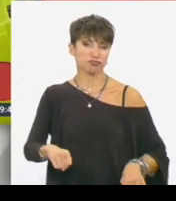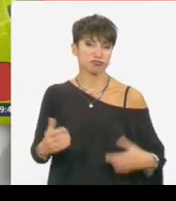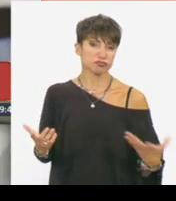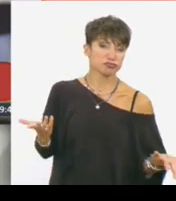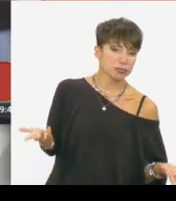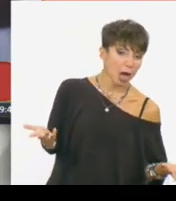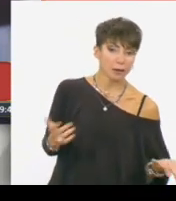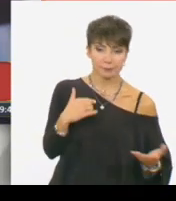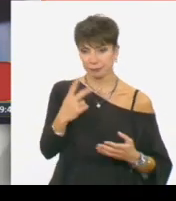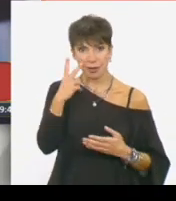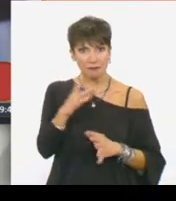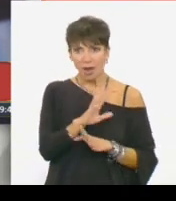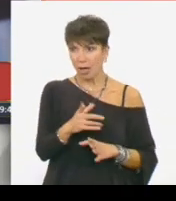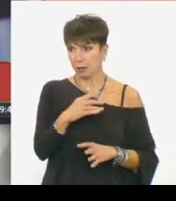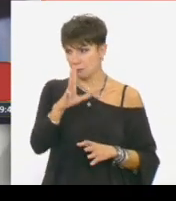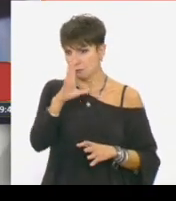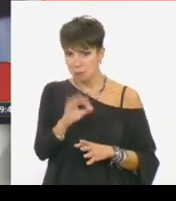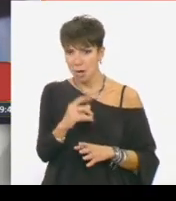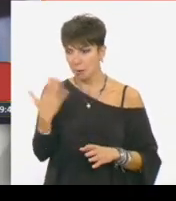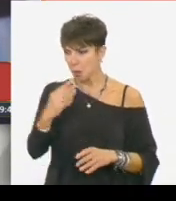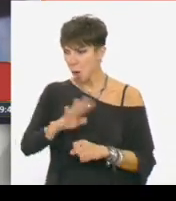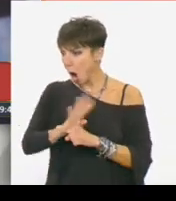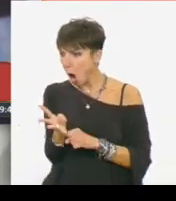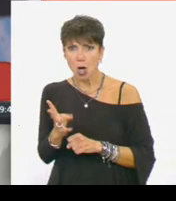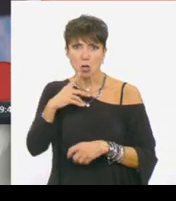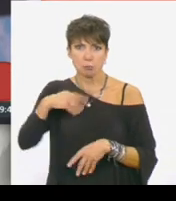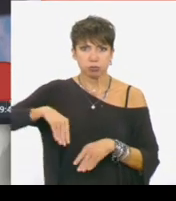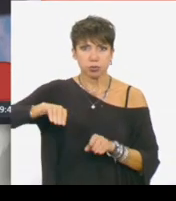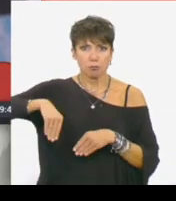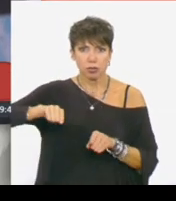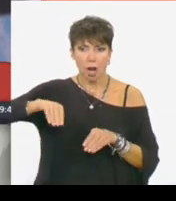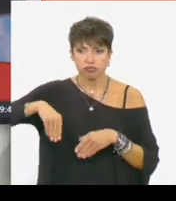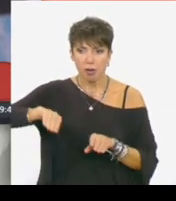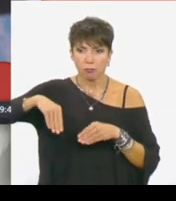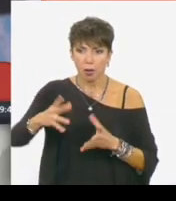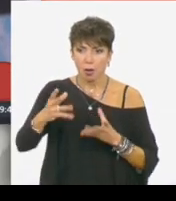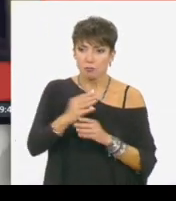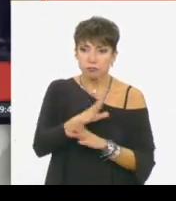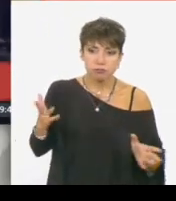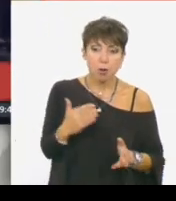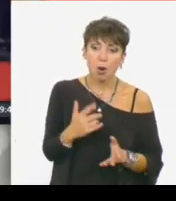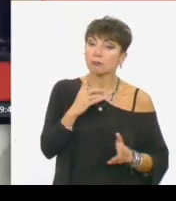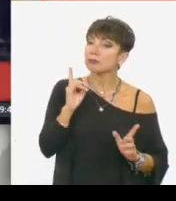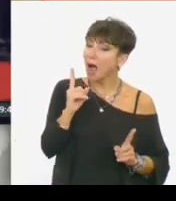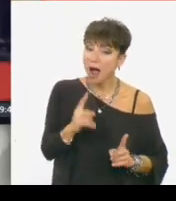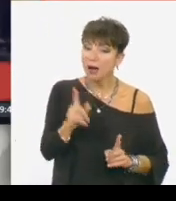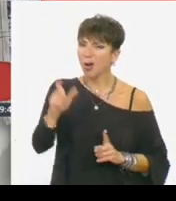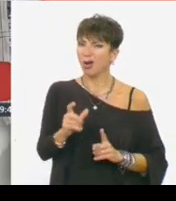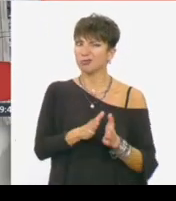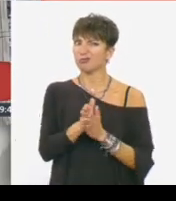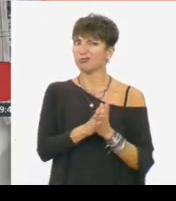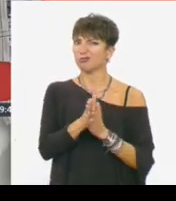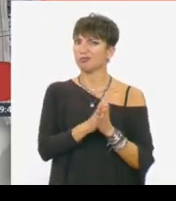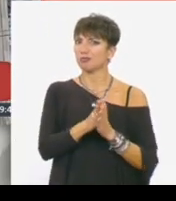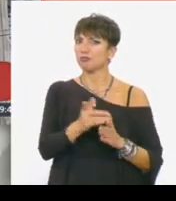της Amazon κατά τα χρόνια του κοροναϊού. Ακολούθησε βέβαια και αυτός, κατά τον Ζούκεμπεργκ και τον Έλον Μάξ,